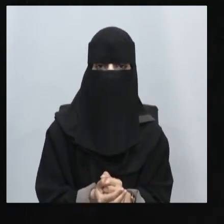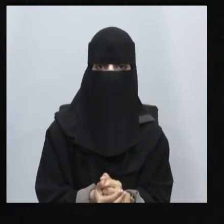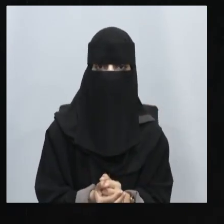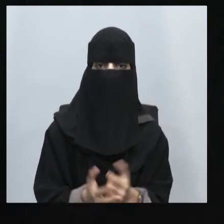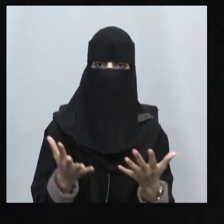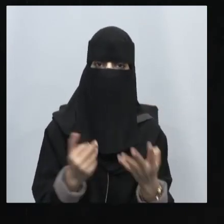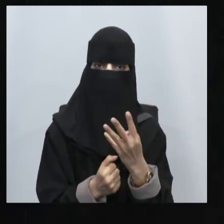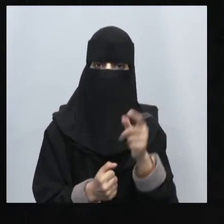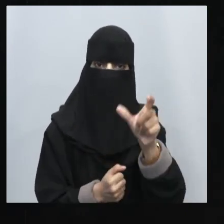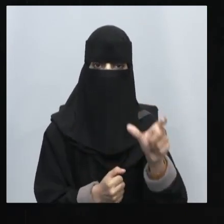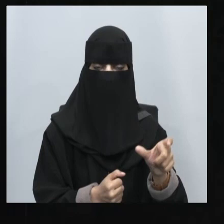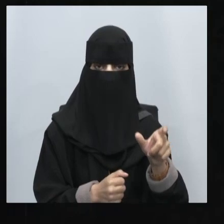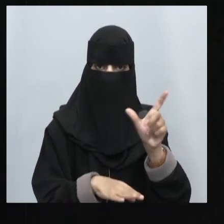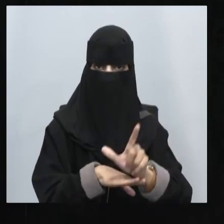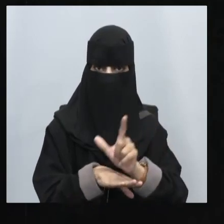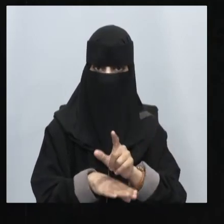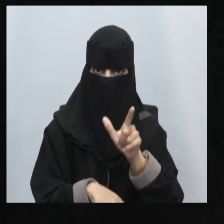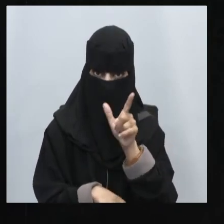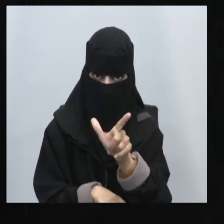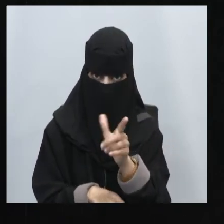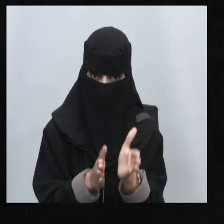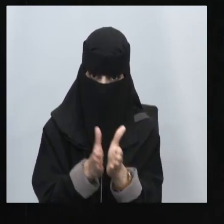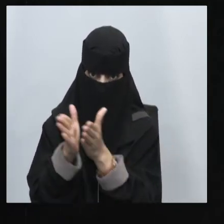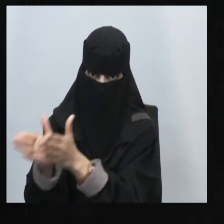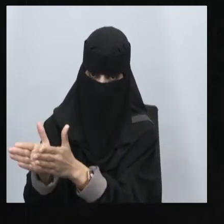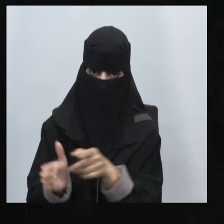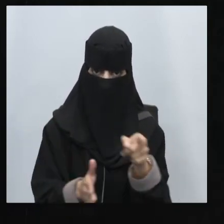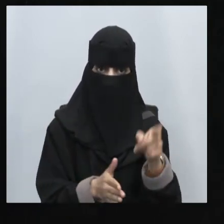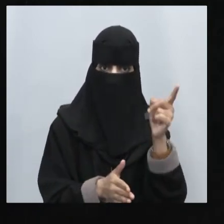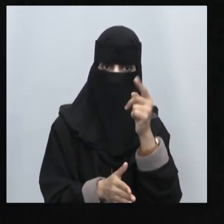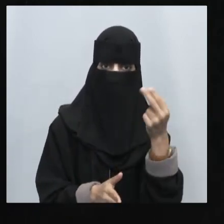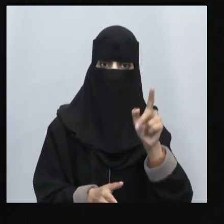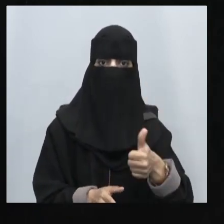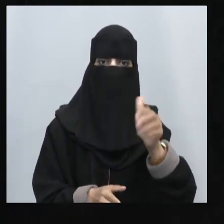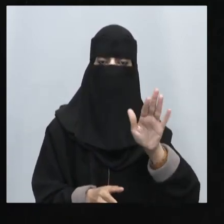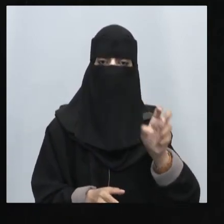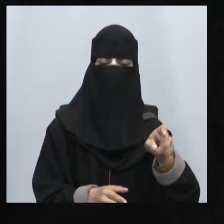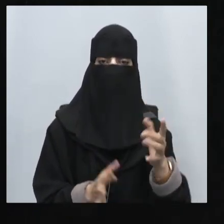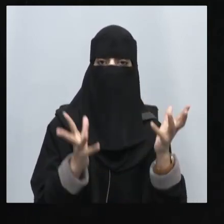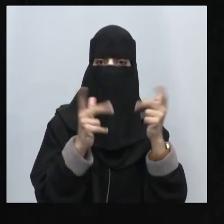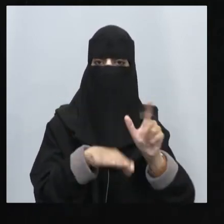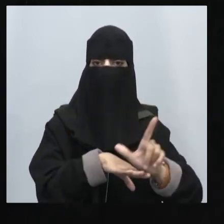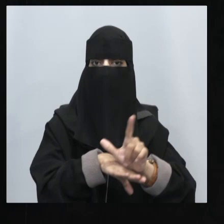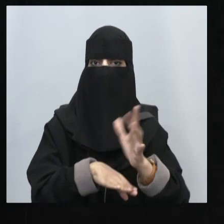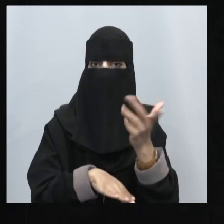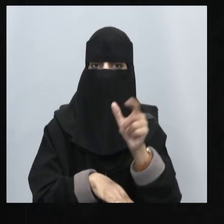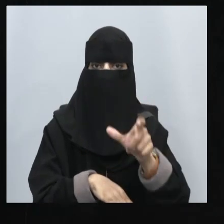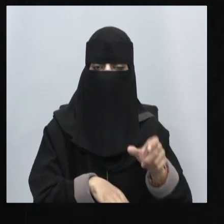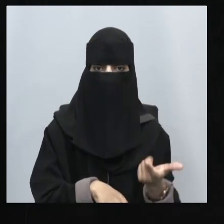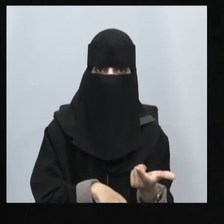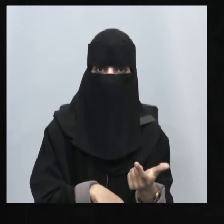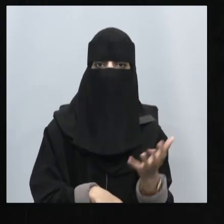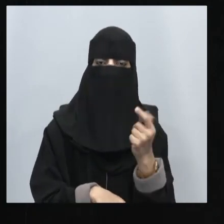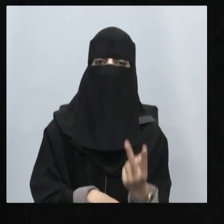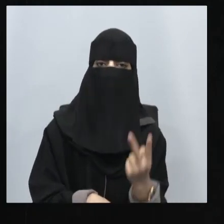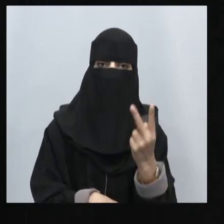14 خليفه وهنا لدينا الدوله العباسيه عدد الخلفاء اكثر فيبلغ عددهم سبع